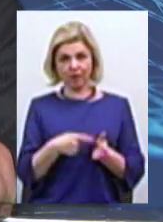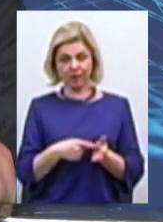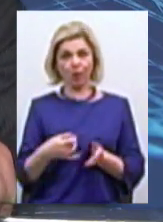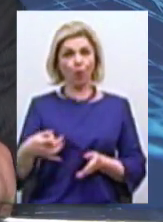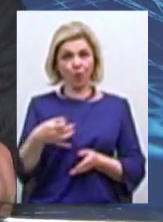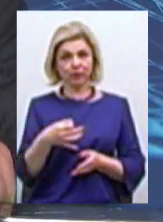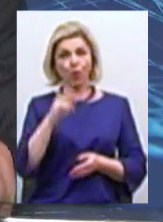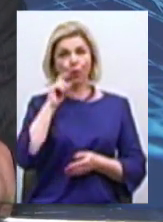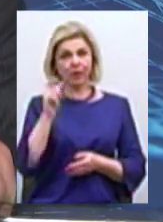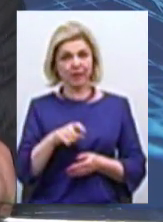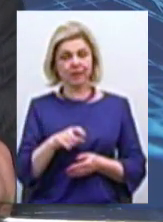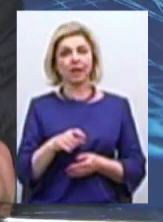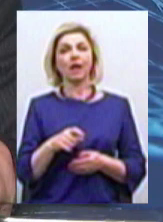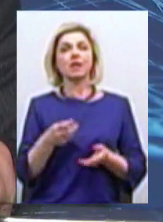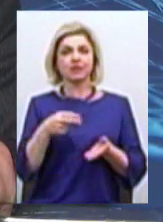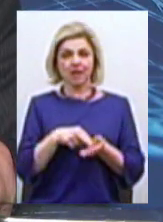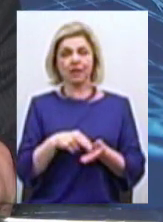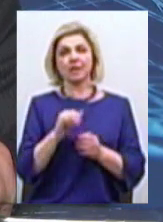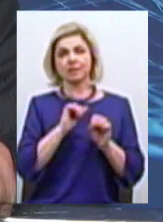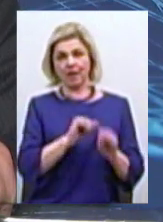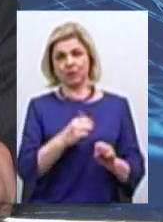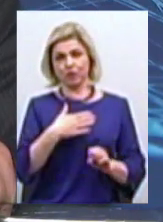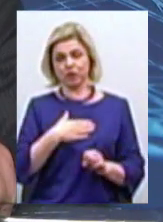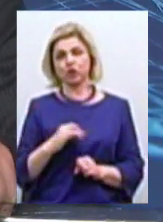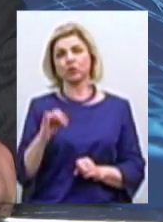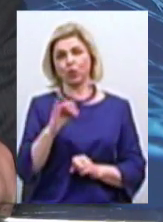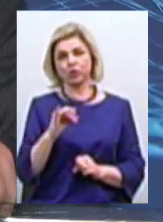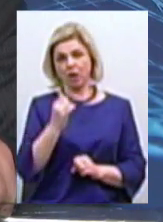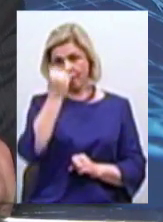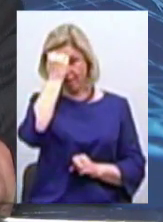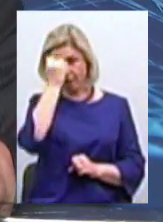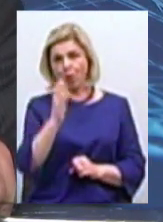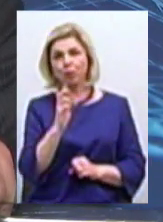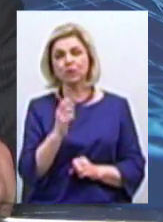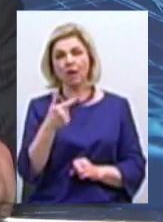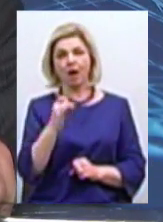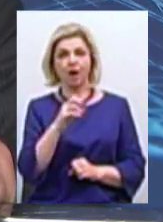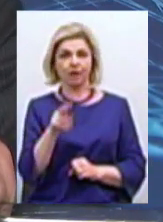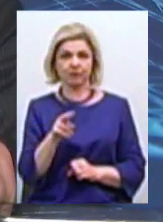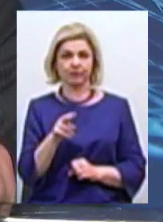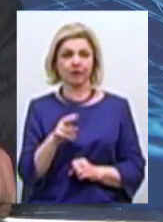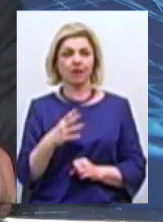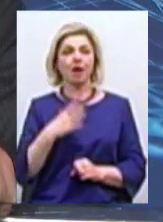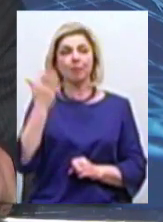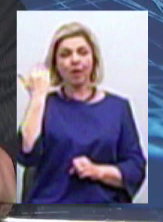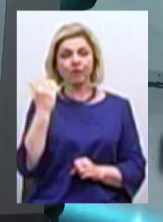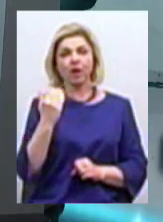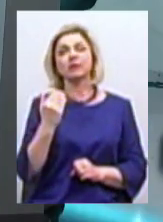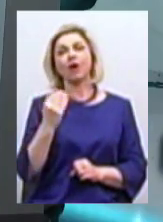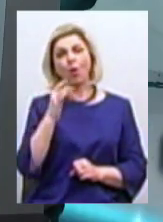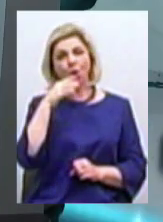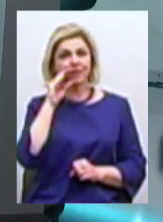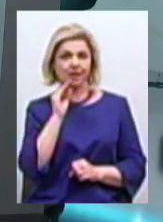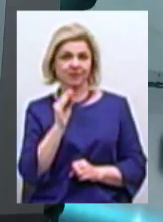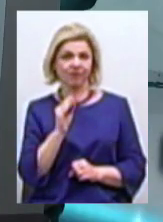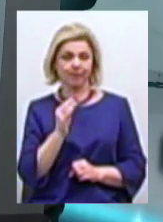Миколаївщини, України, стати на захист нашої історичної пам'ятки Бужського гарду, яка є колискою козацтва. Олег, спасибі